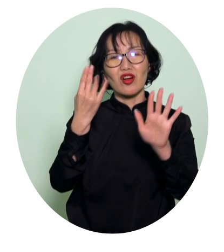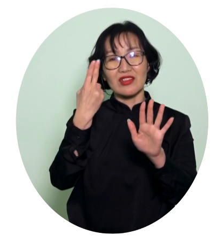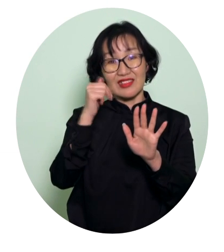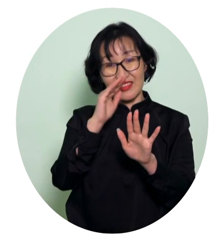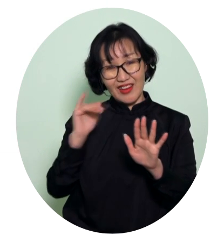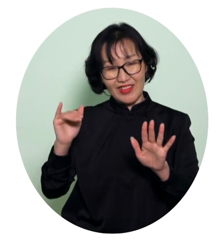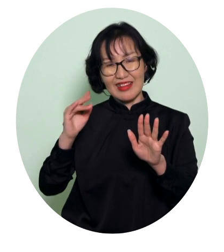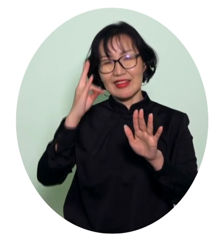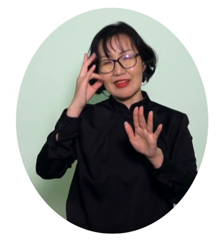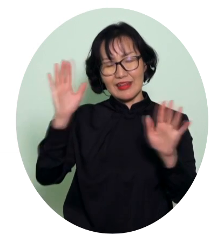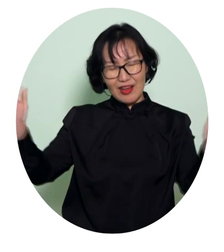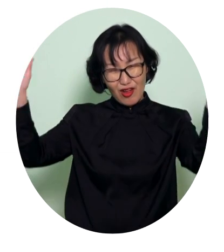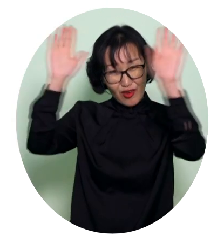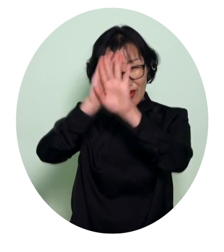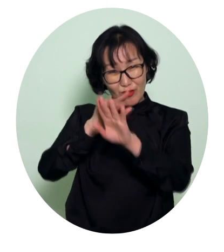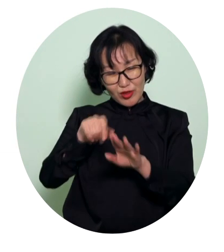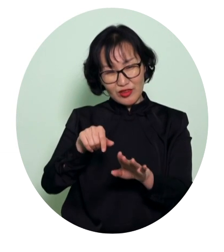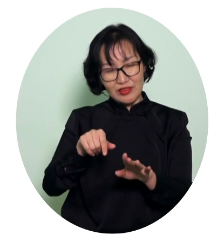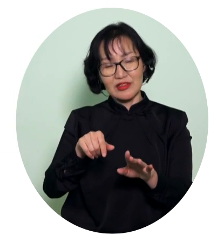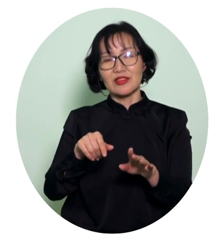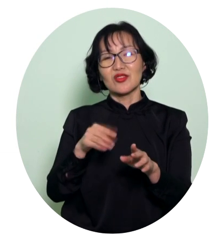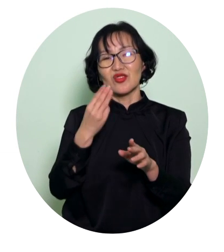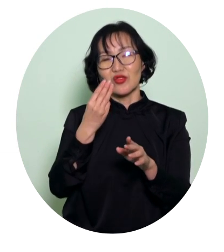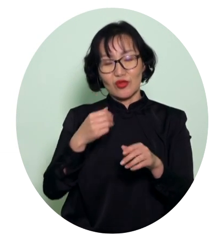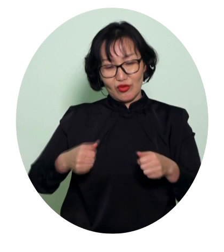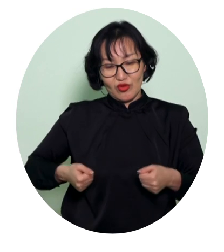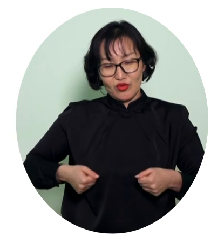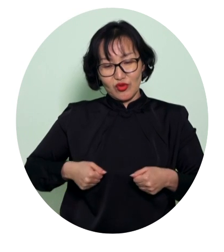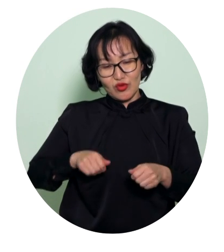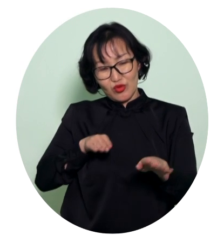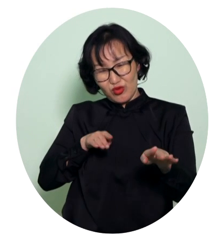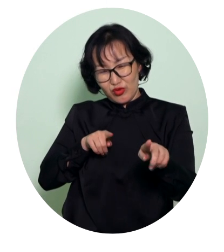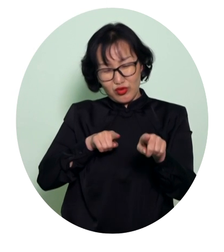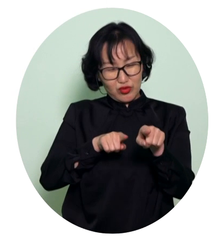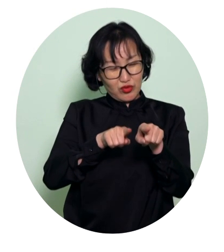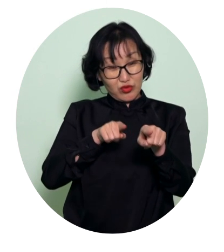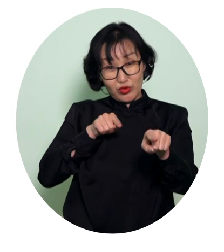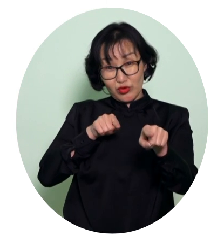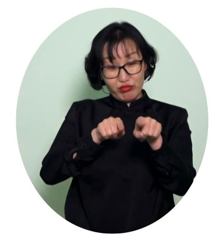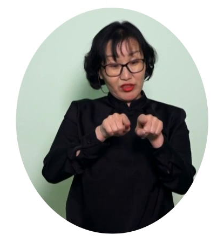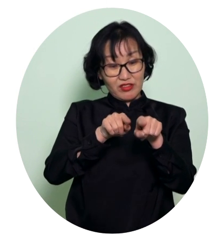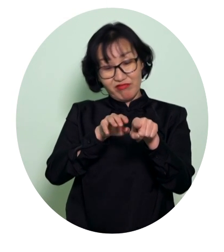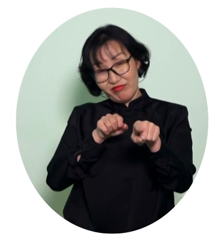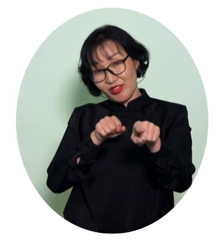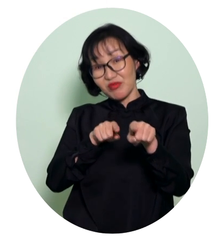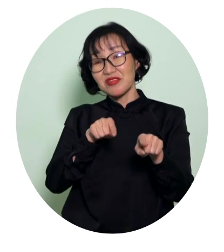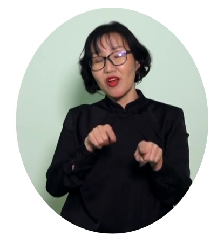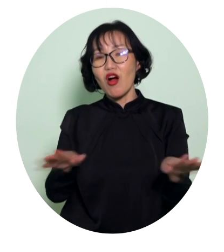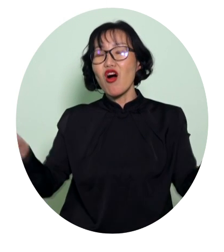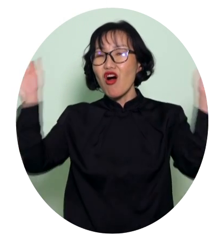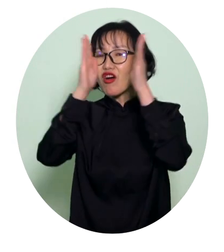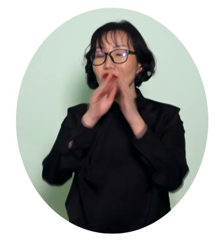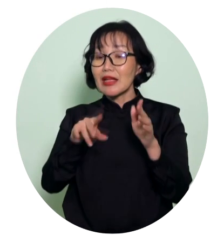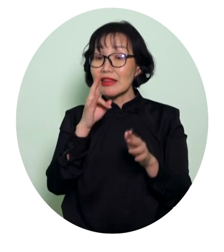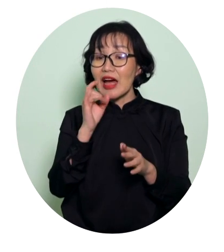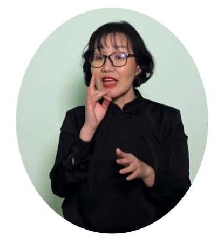долоогийн даваа нар хөвөлгөн шувтарж гэж үгснэрээ юуг илэрхийлсэн бэ? За нар хөвөлгөн гэдэг маань орой